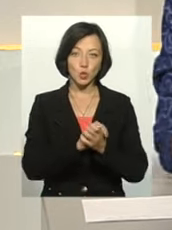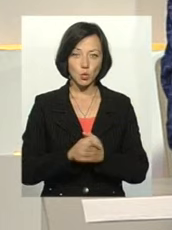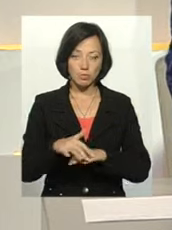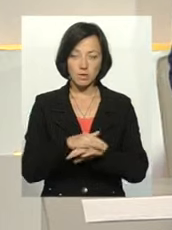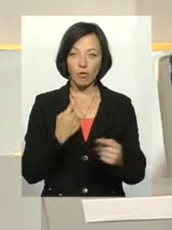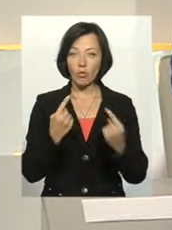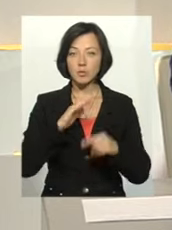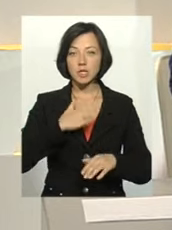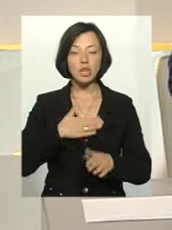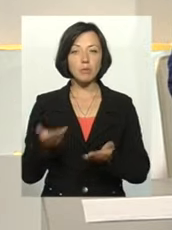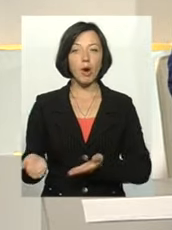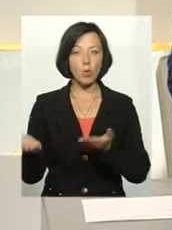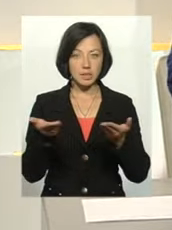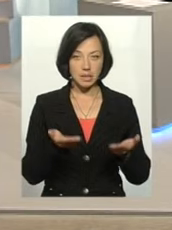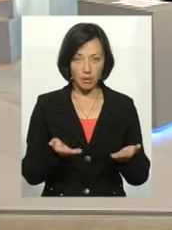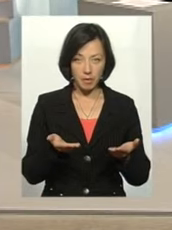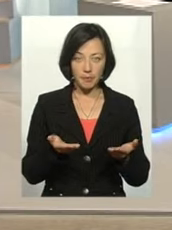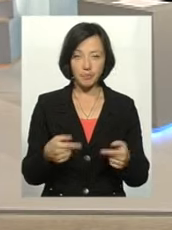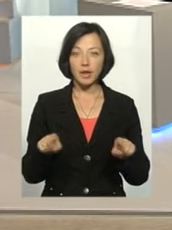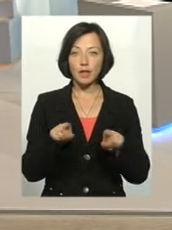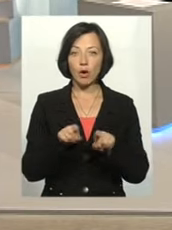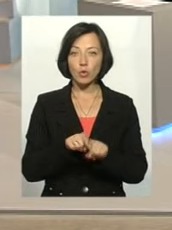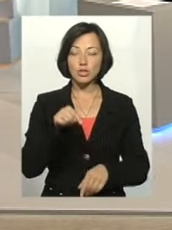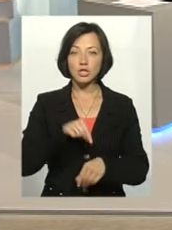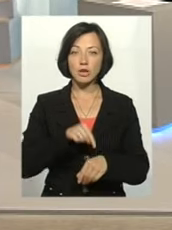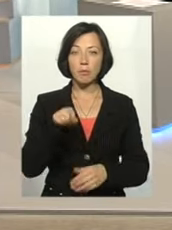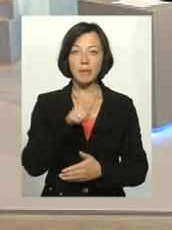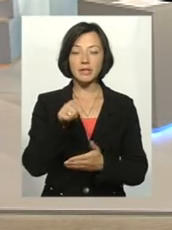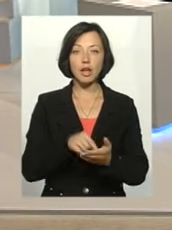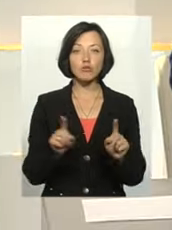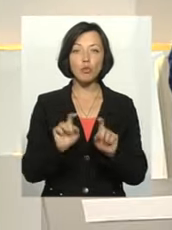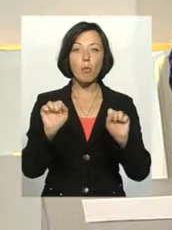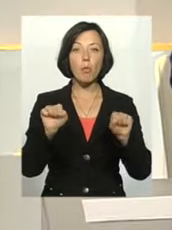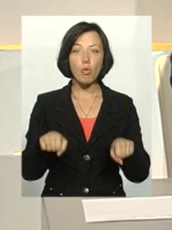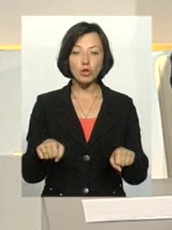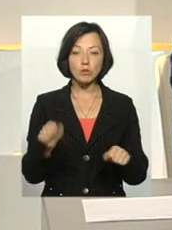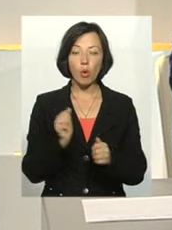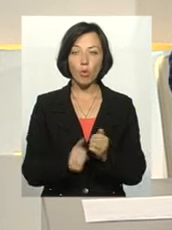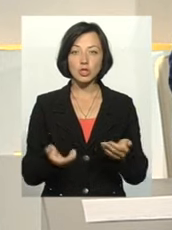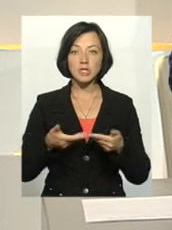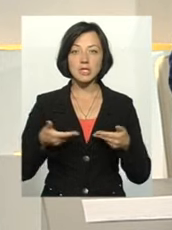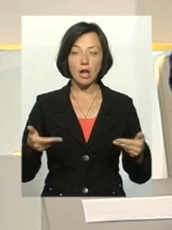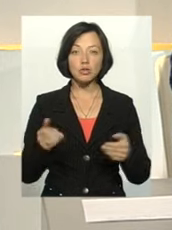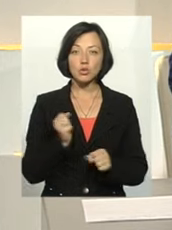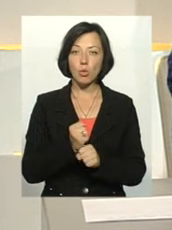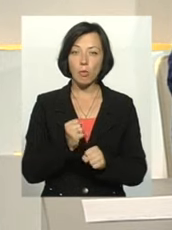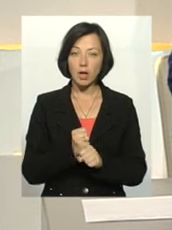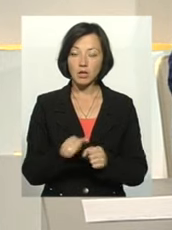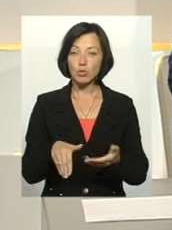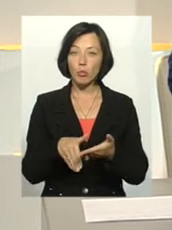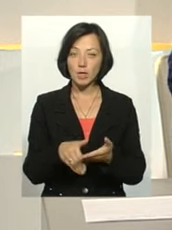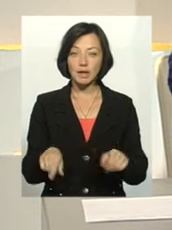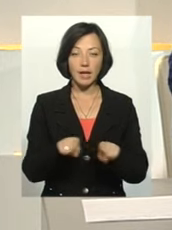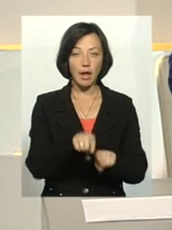сьогодні говоримо із нашими гостями. А також зачепимо питання, що може кожен із нас зробити, аби допомогти